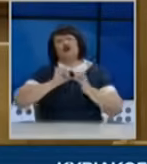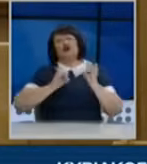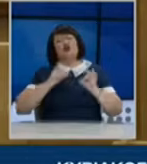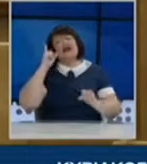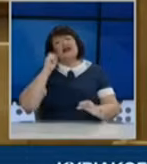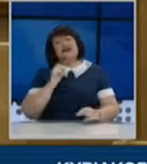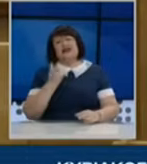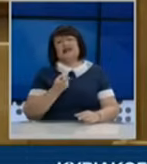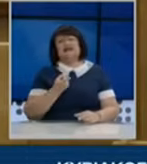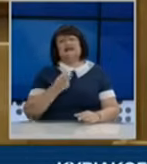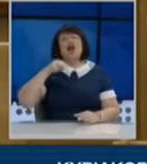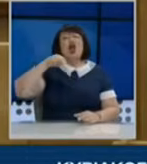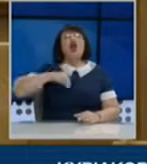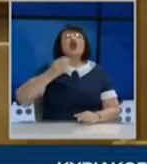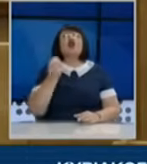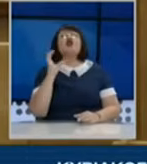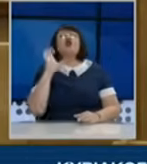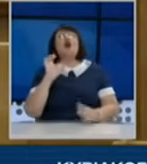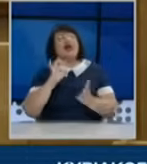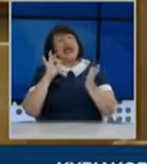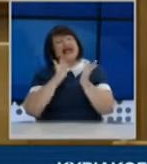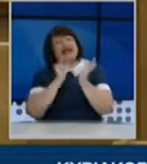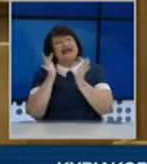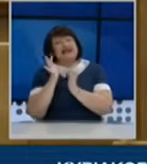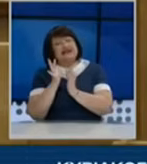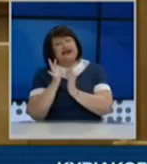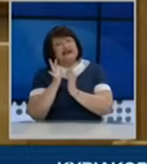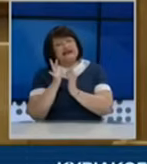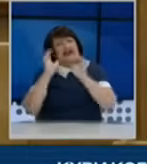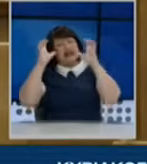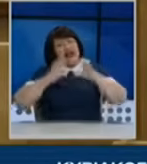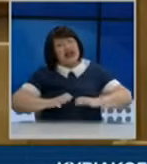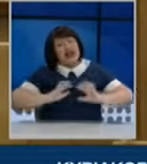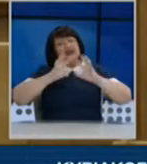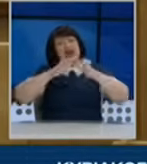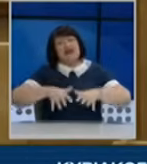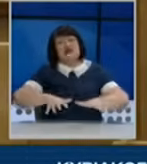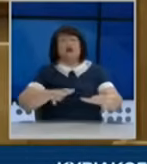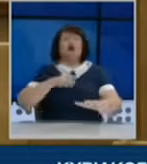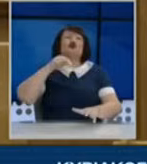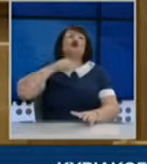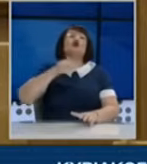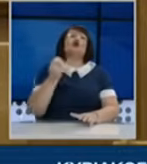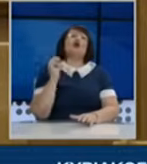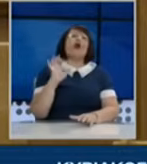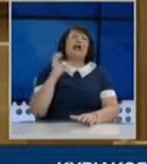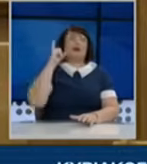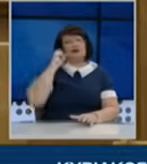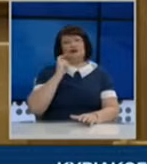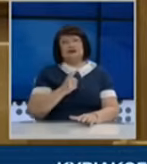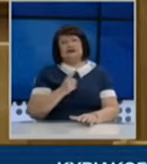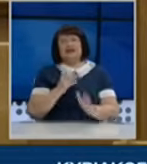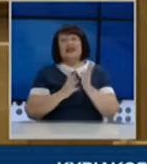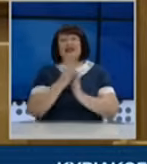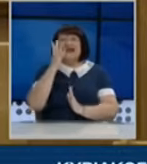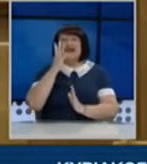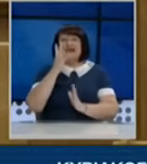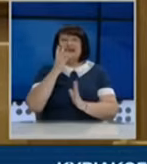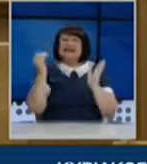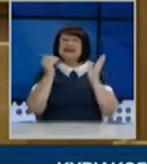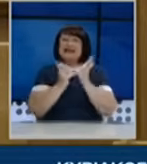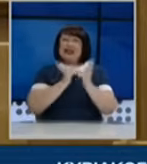αντιλαμβάνονται. Ακόμη και του Νόε, αν είστε χριστιανοί κάποιοι. Εμείς είμαστε, λέω και του Νόε μέσα. Ακούστε λοιπόν το παραμύθι. Πριν 14.000